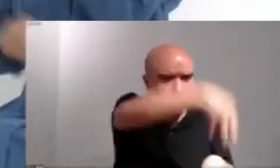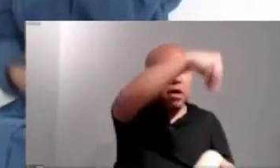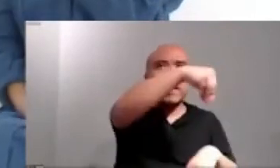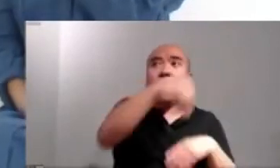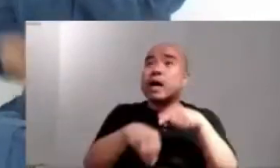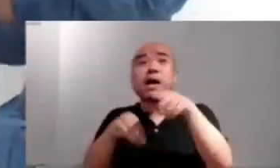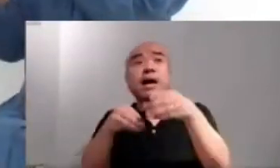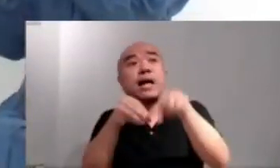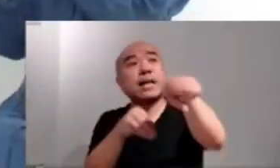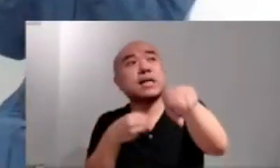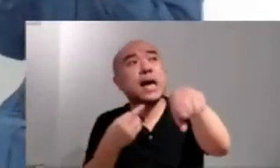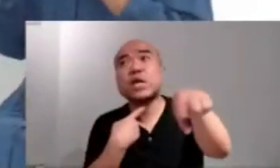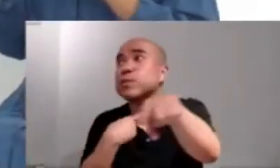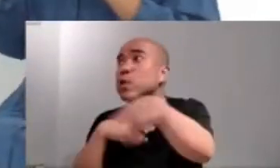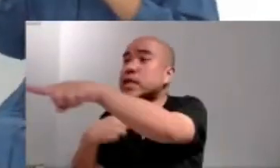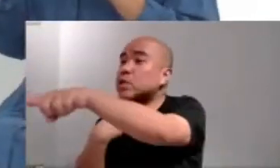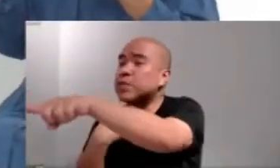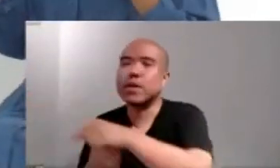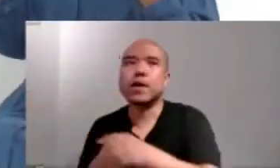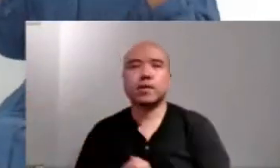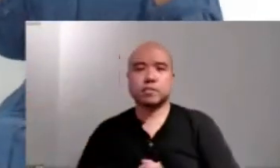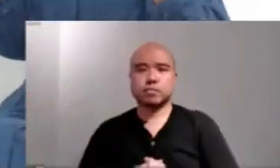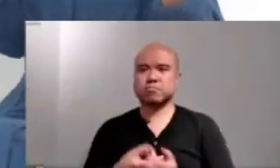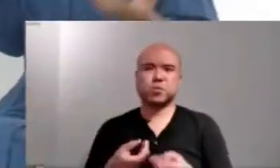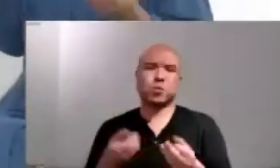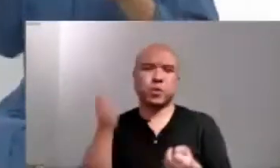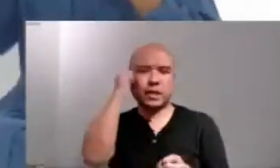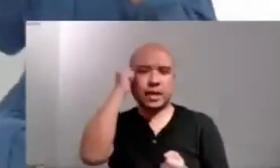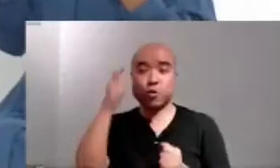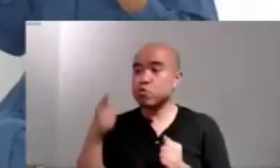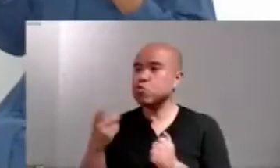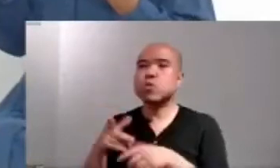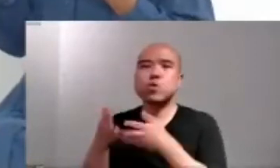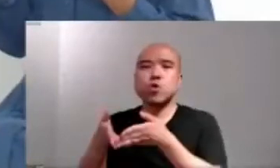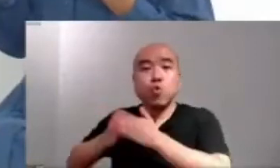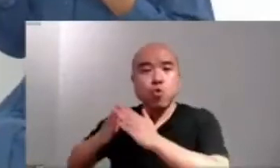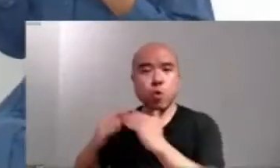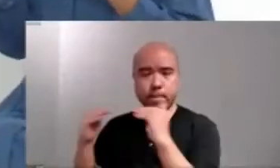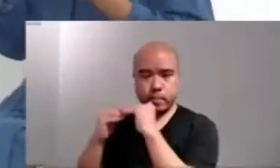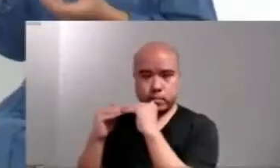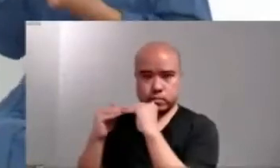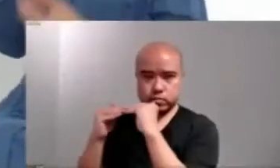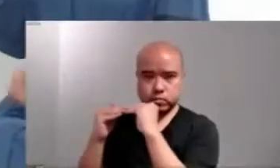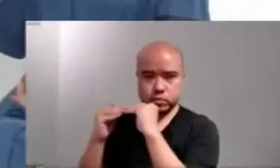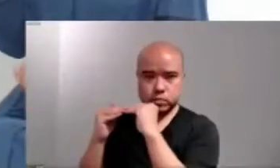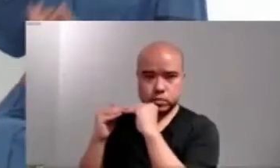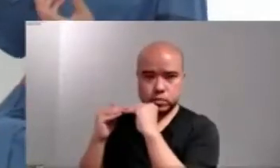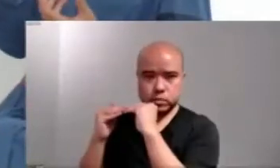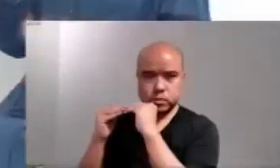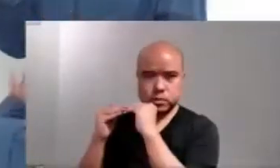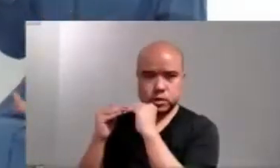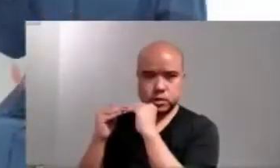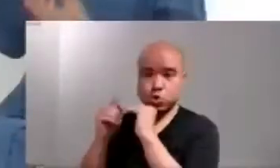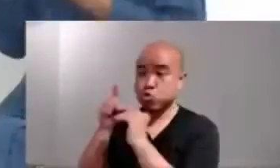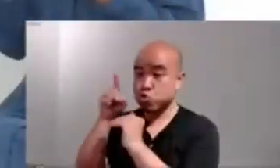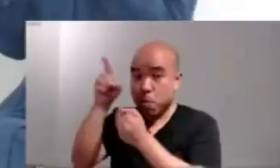樣噶嘛。但係咁，我哋所以就將一個平台啦。咁我哋個平台就係有 offline 同 online 嘅，有一個